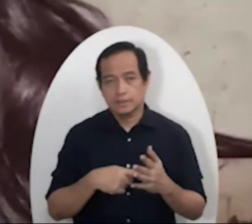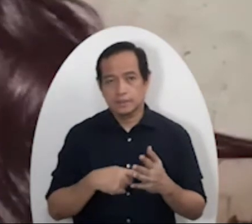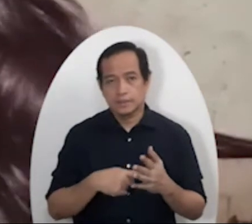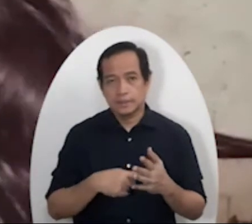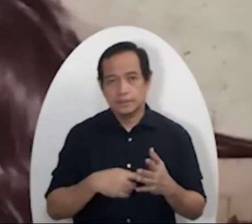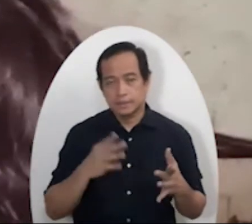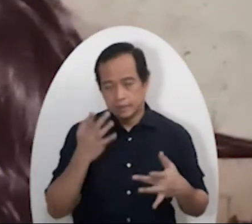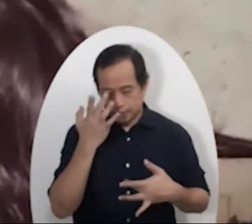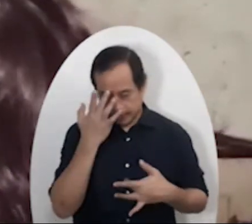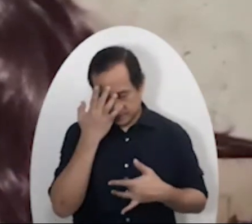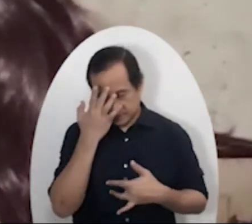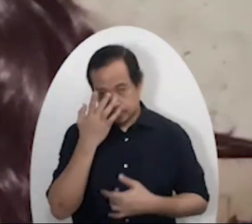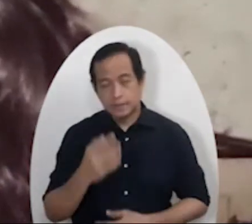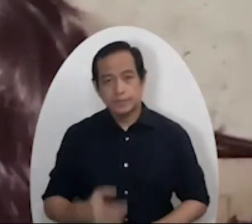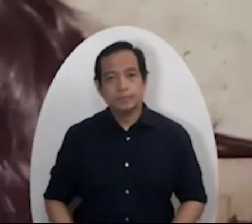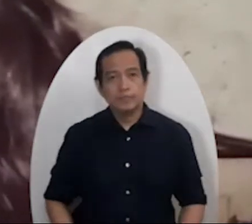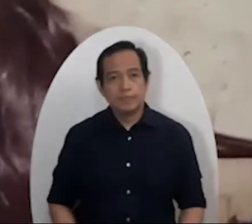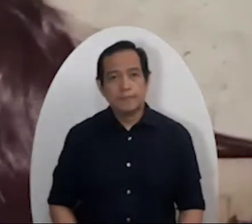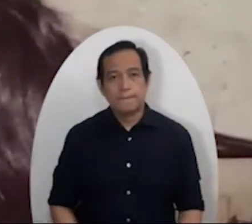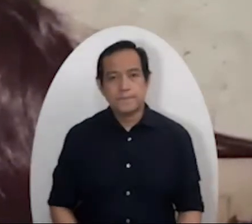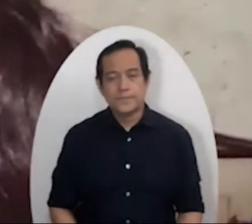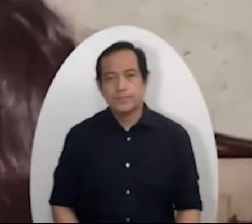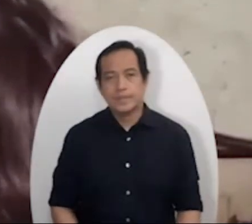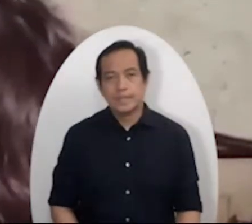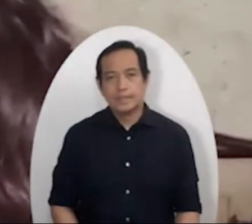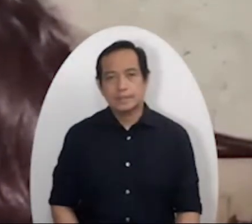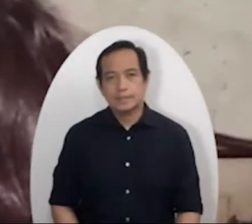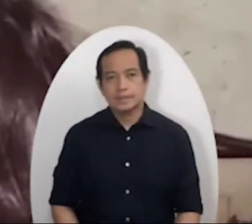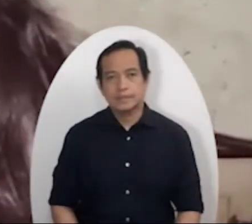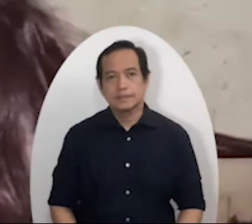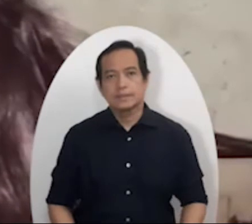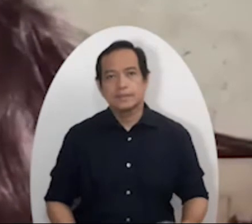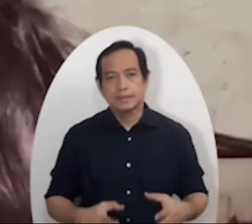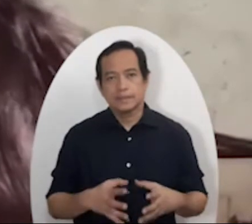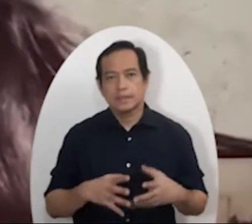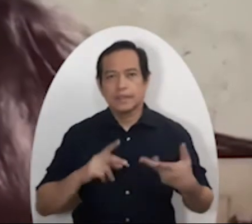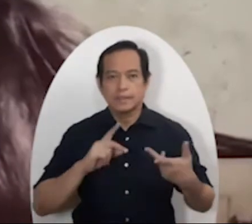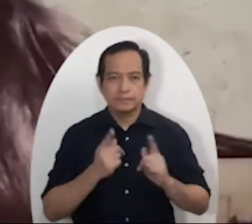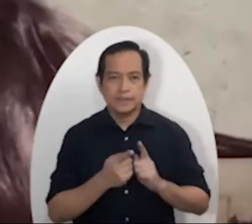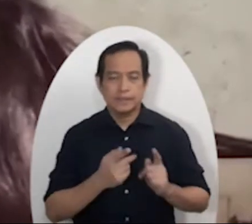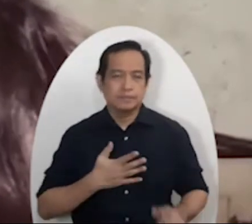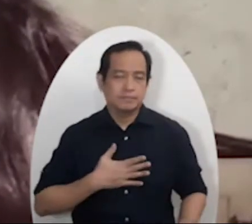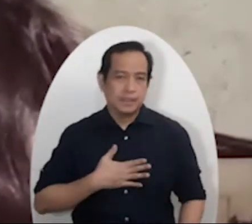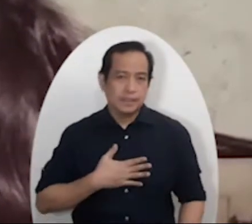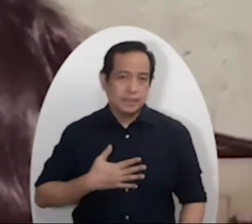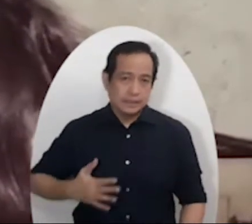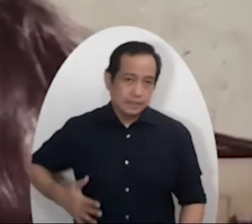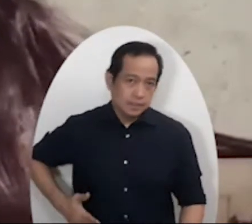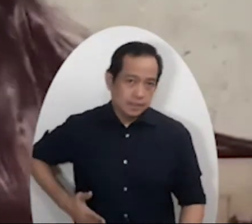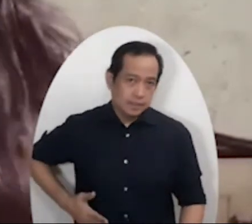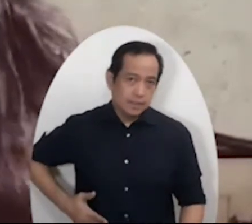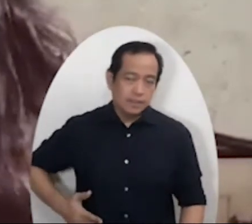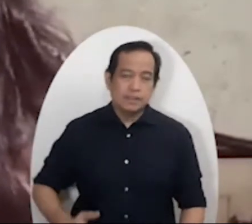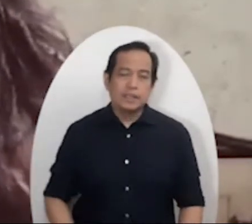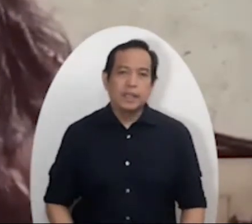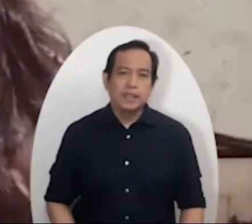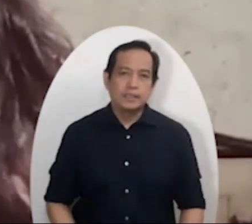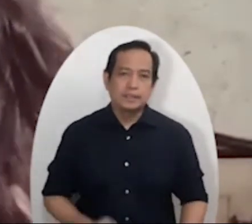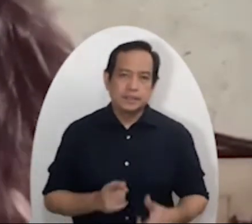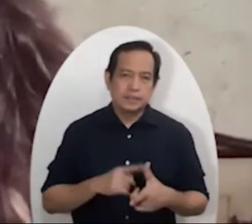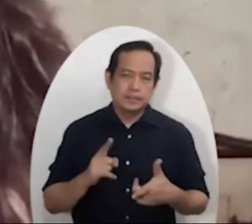mata ay hindi bolang basta lang sinasaksak sa dating kinalalagyan ng mata. Bagkus, pagkatapos putulin at tanggalin ng